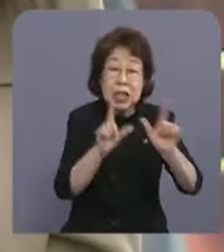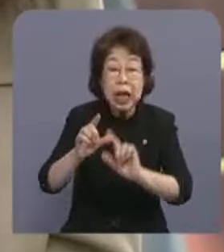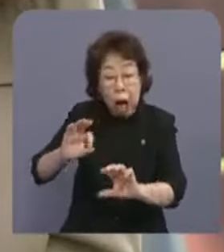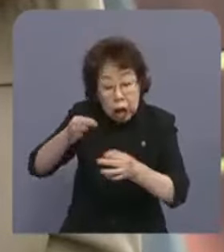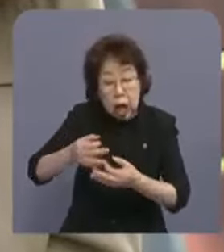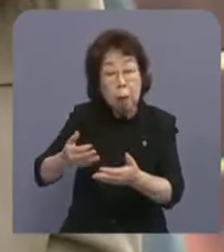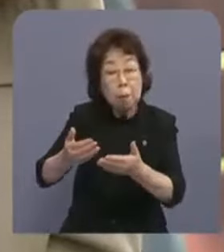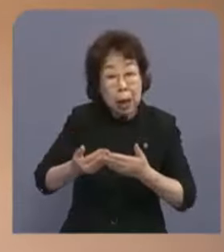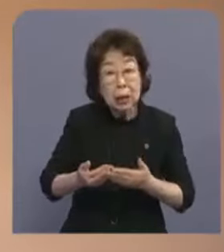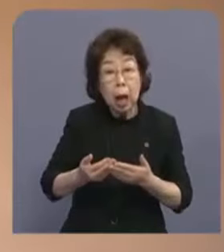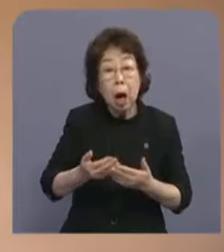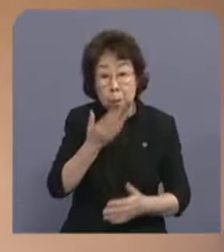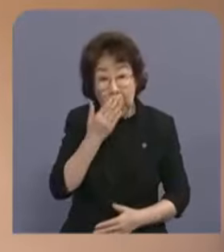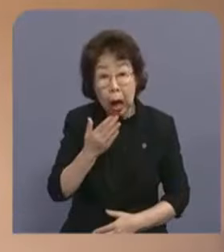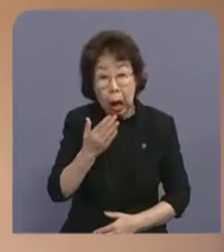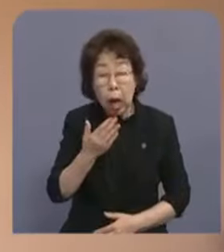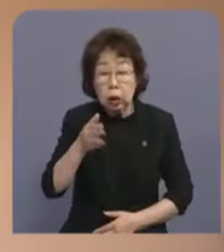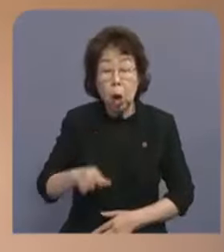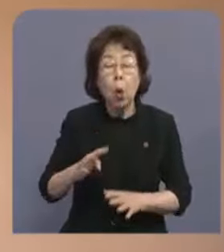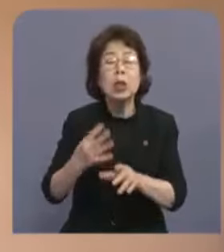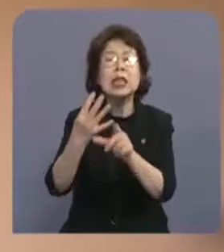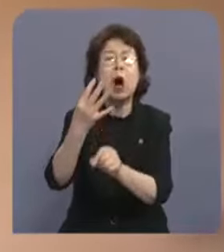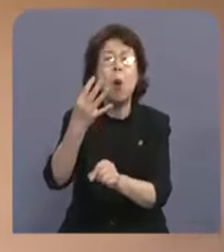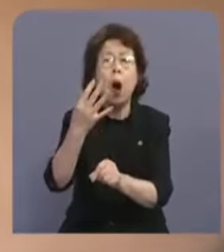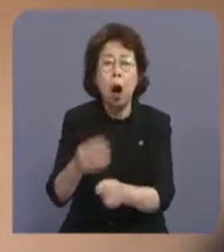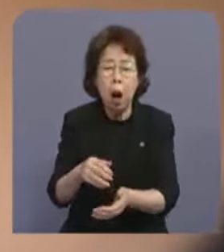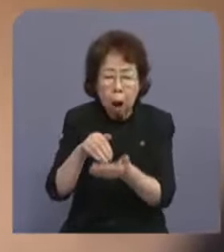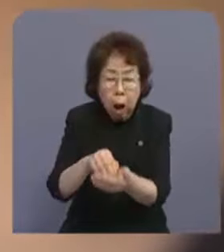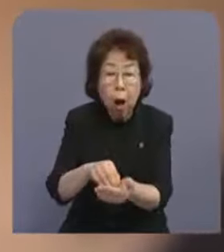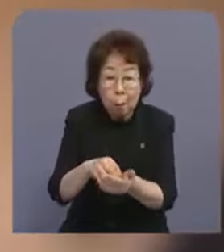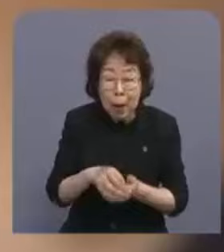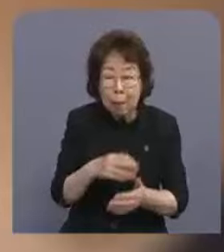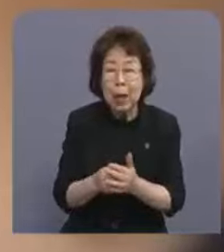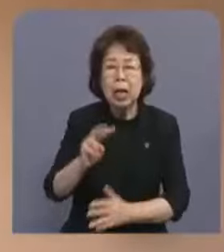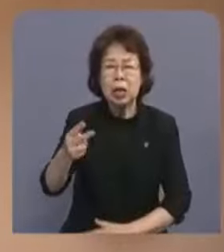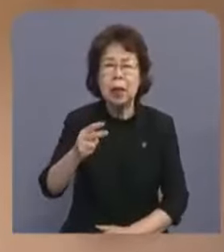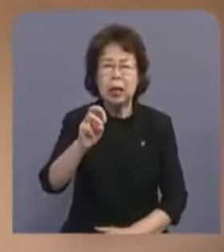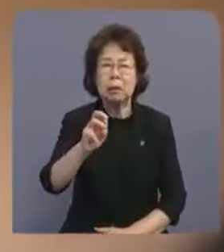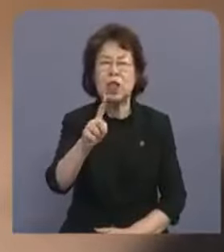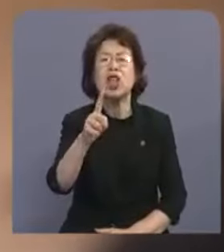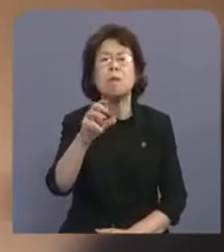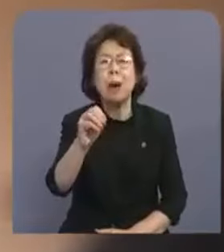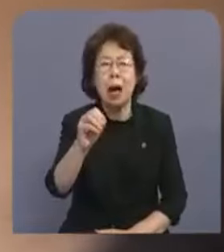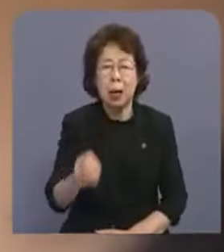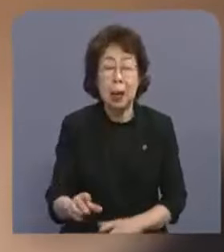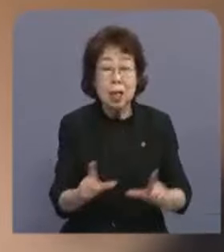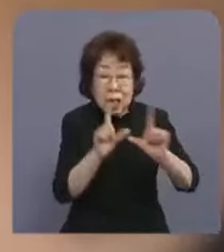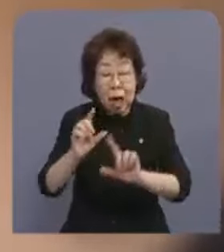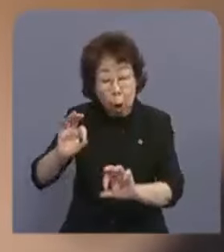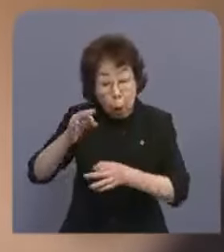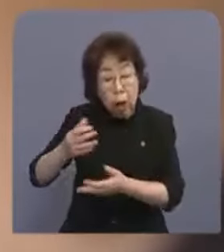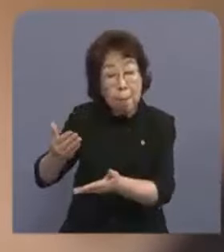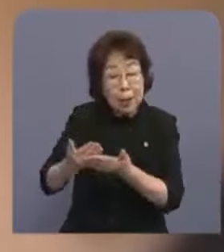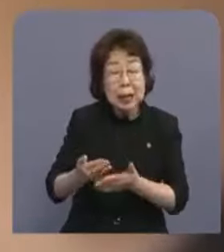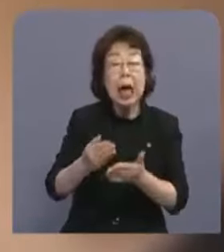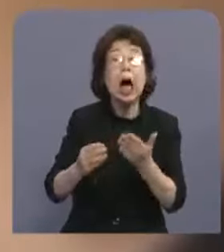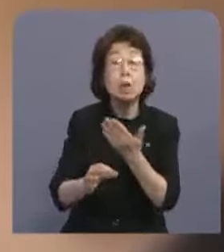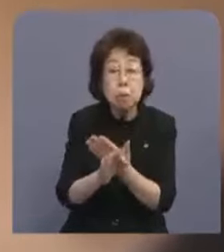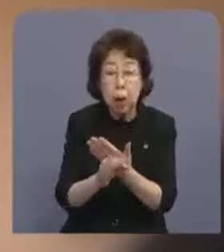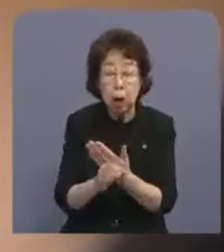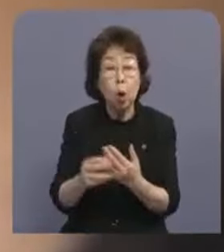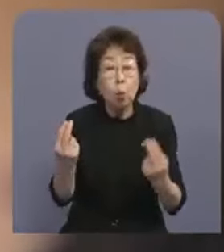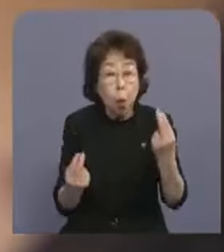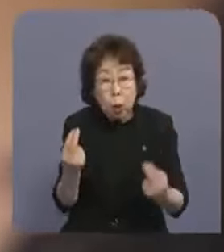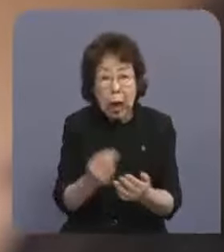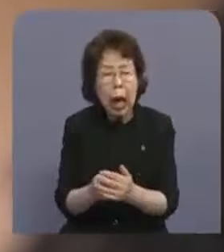수급 대상자입니다. 올해 4월 종사자가 받은 임금은 231만 원. 생활임금을 적용했을 때 받아야 하는